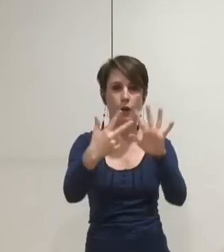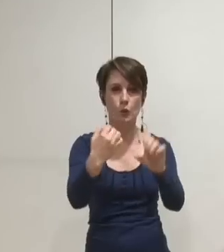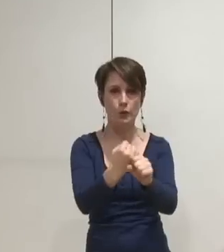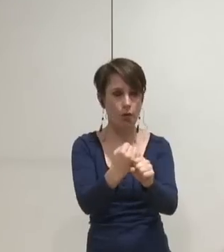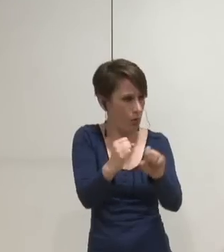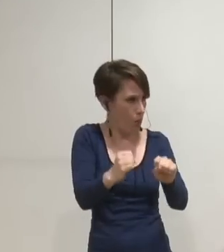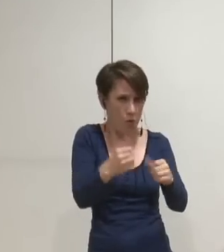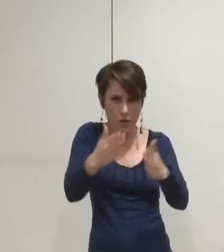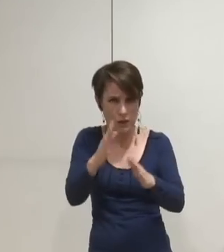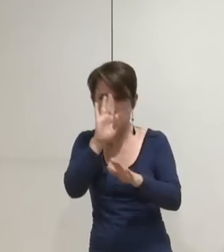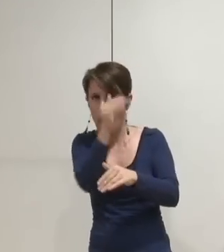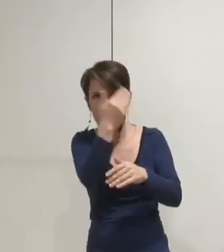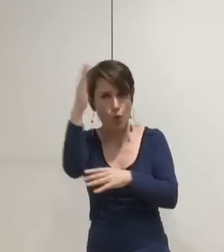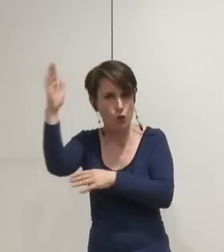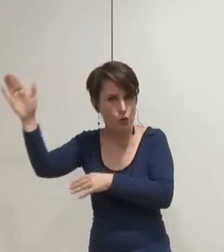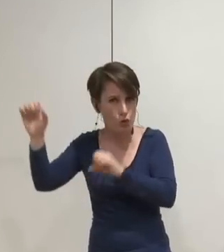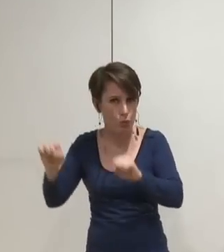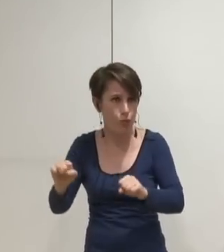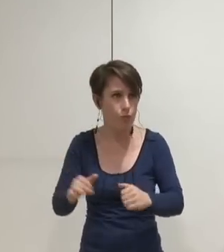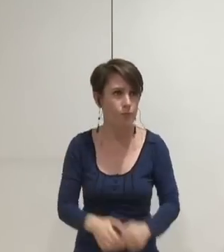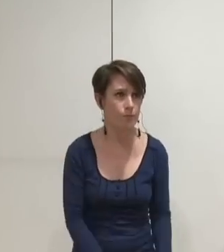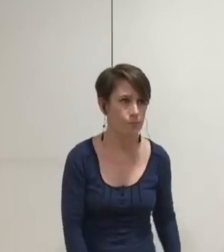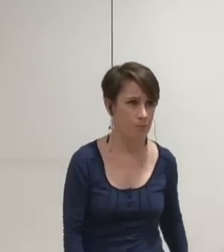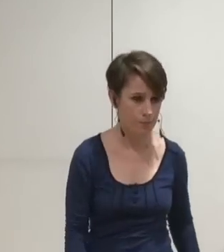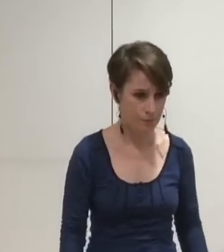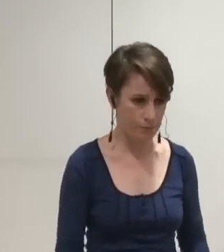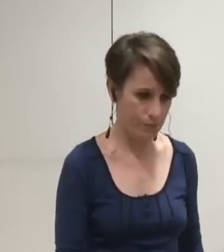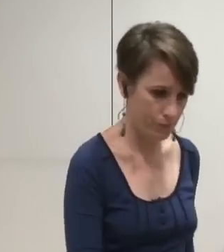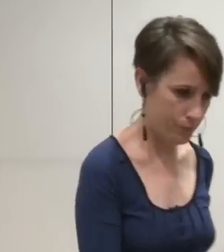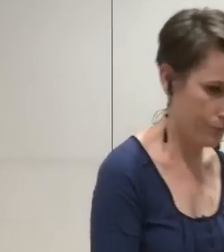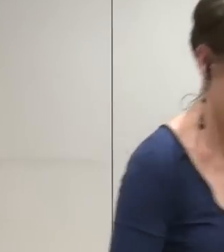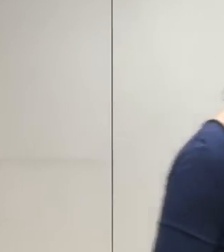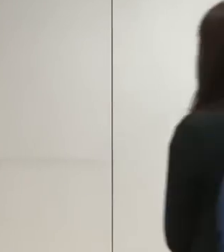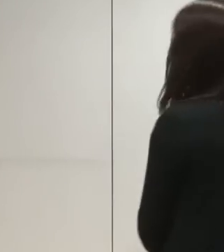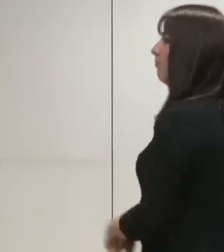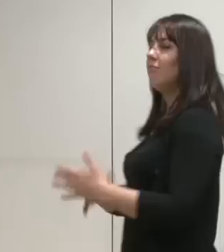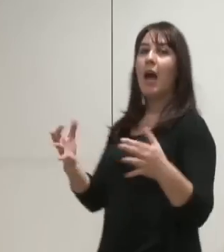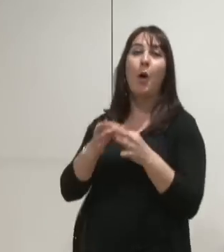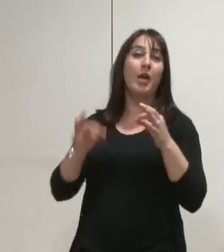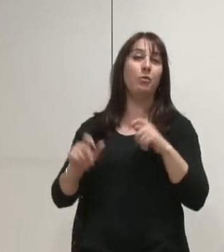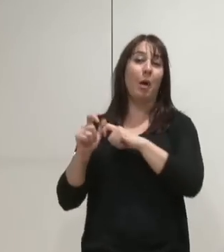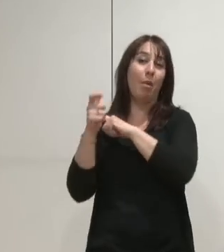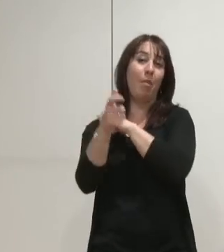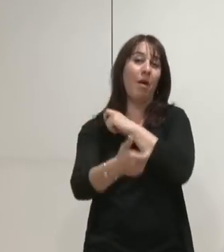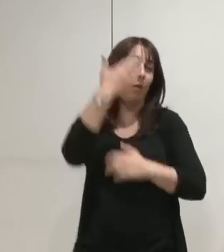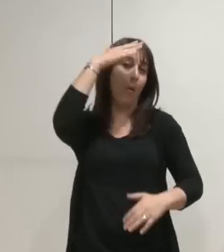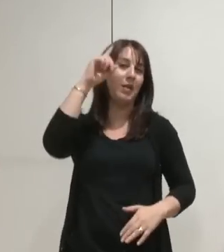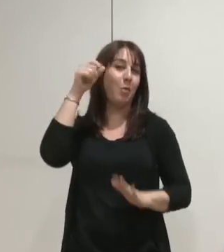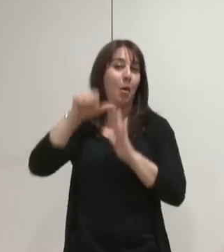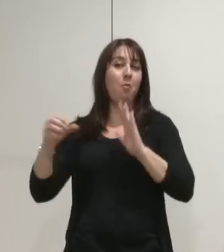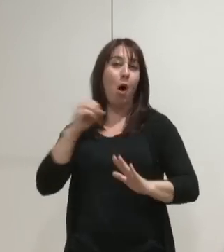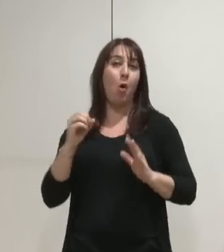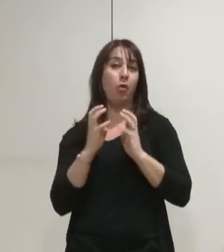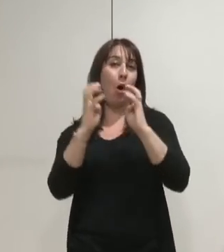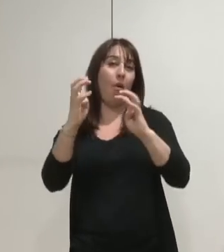prendre alors la suite du dossier on l'a connu tous ensemble puisqu'on l'a vécu au mois d'octobre mais